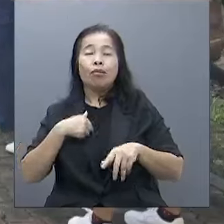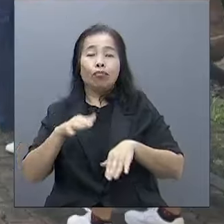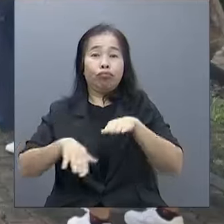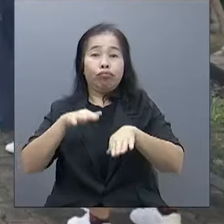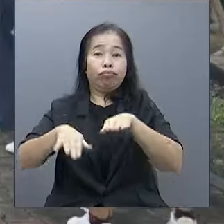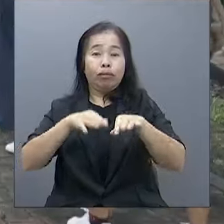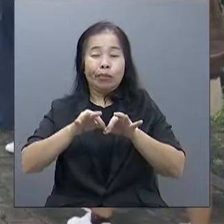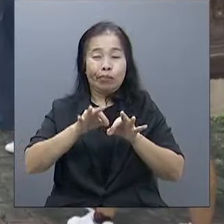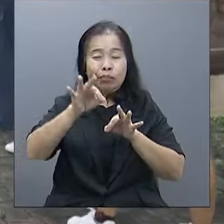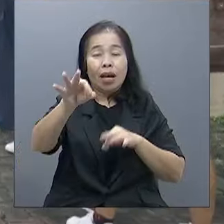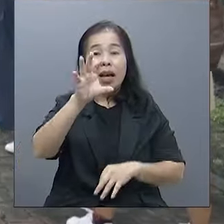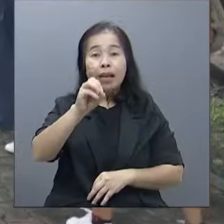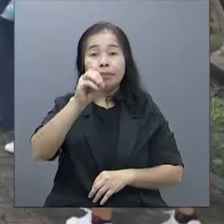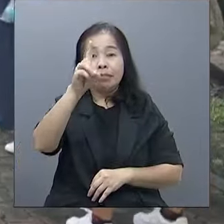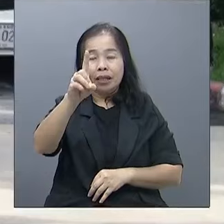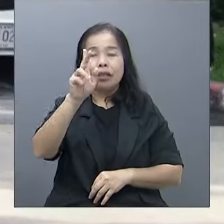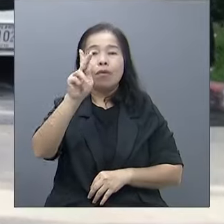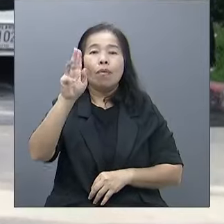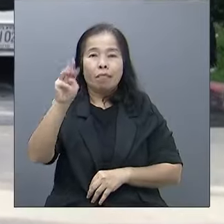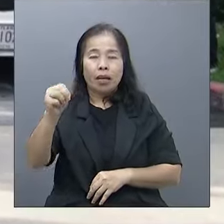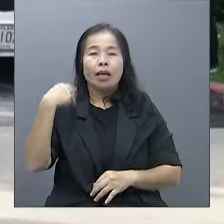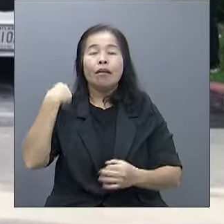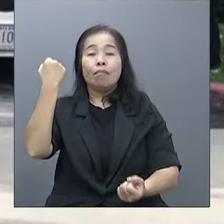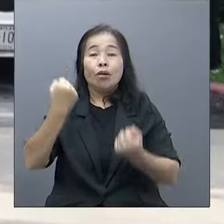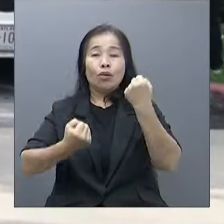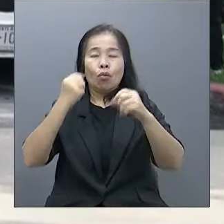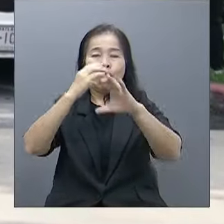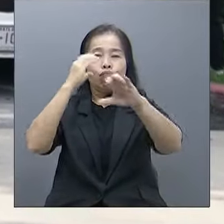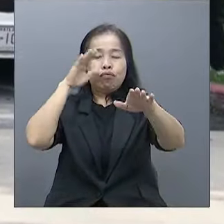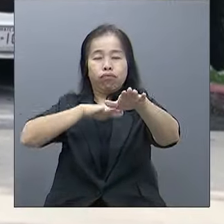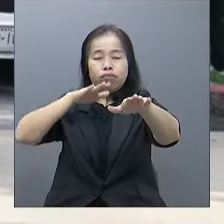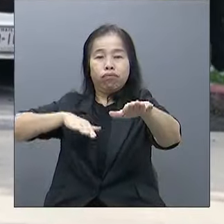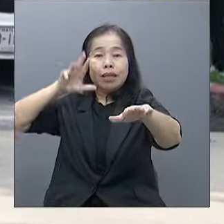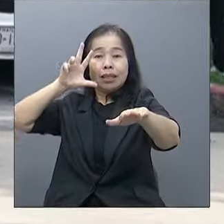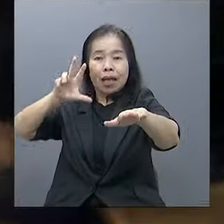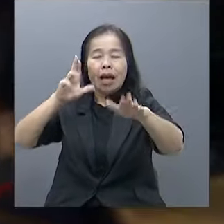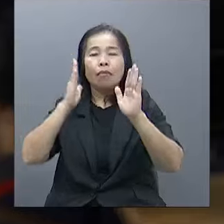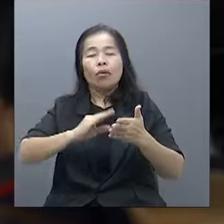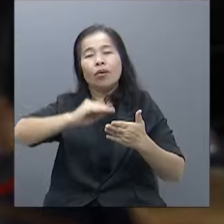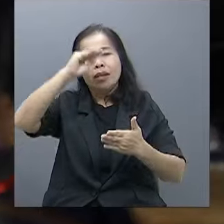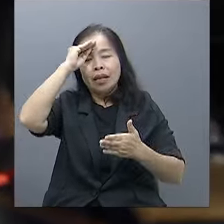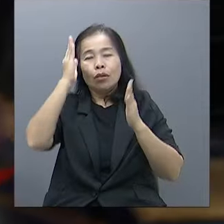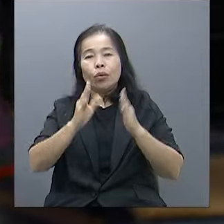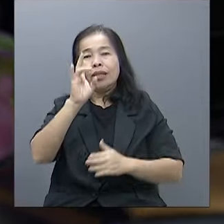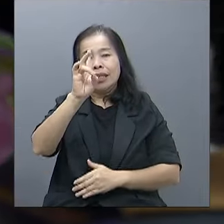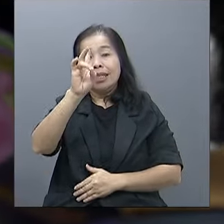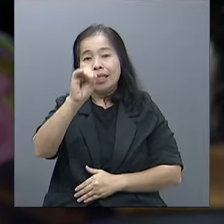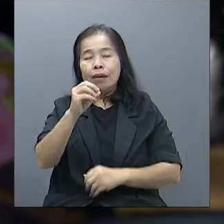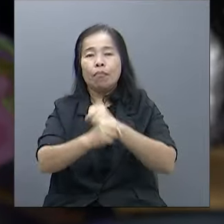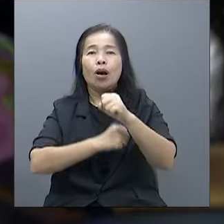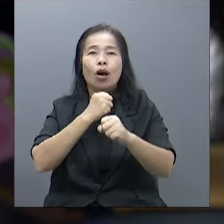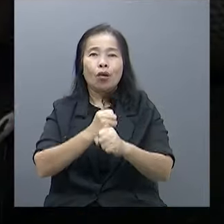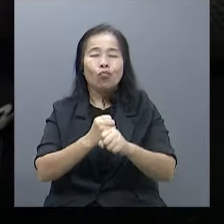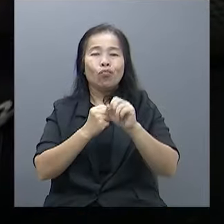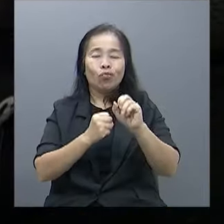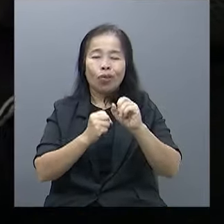กิโลเมตรนะครับแล้วก็ใช้รถบัส3คันเด็กทั้งหมด70คนมีตั้งแต่เด็กอายุ6ปีถึงอายุ9ปีครับเพราะนั้น